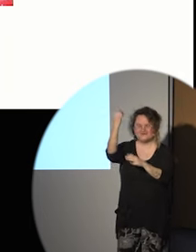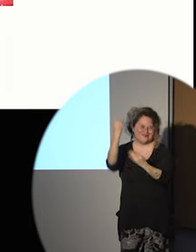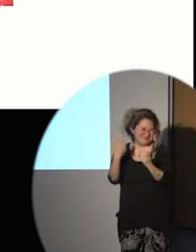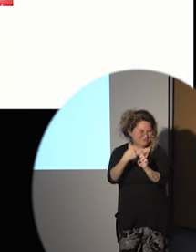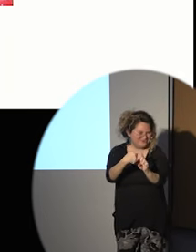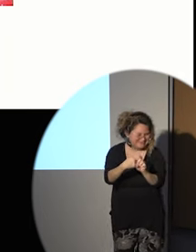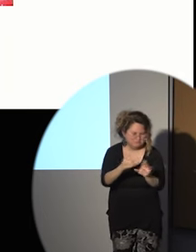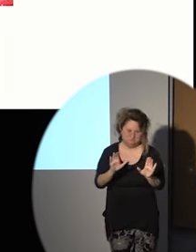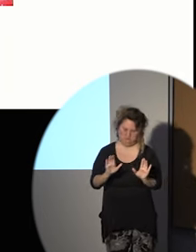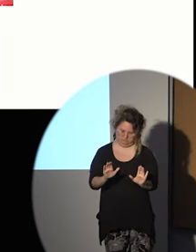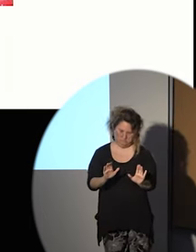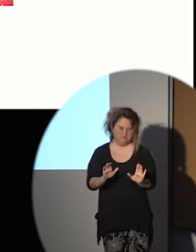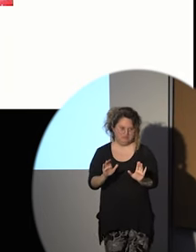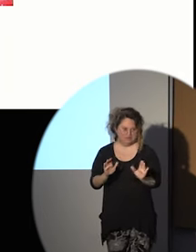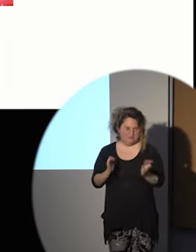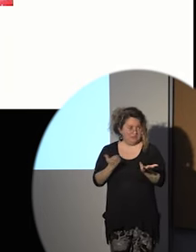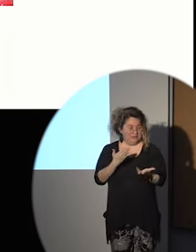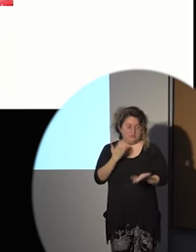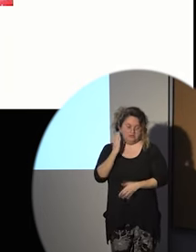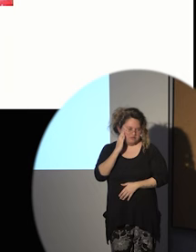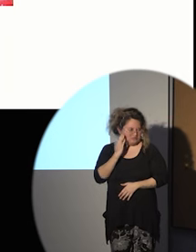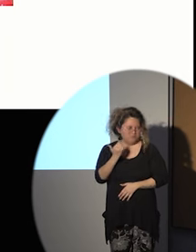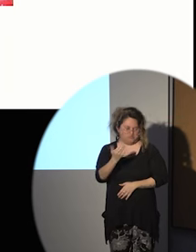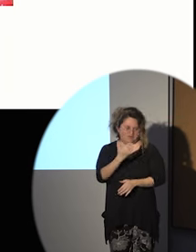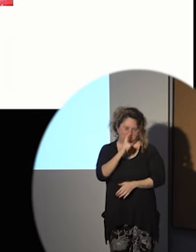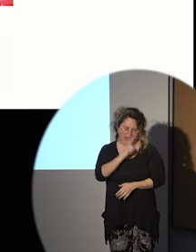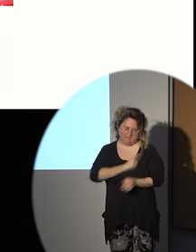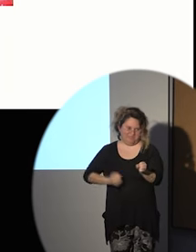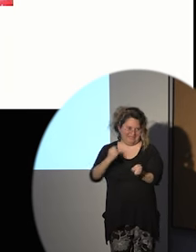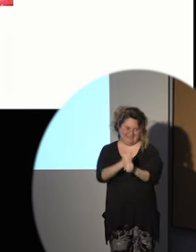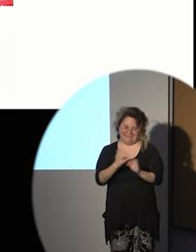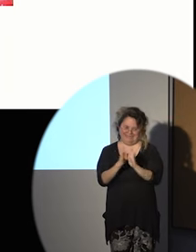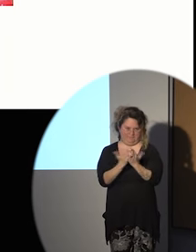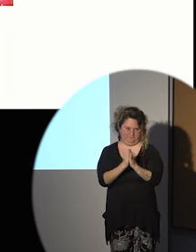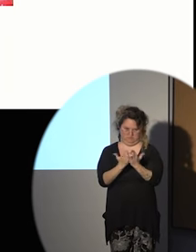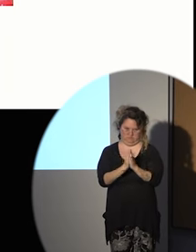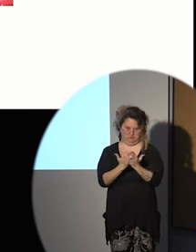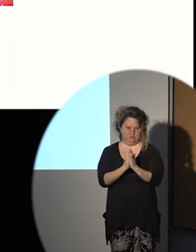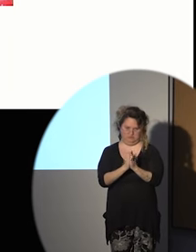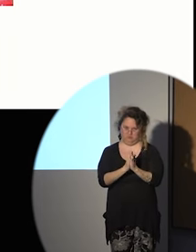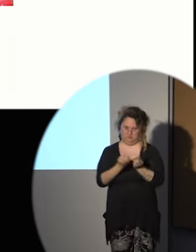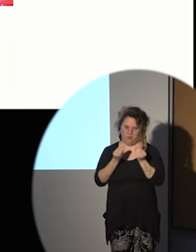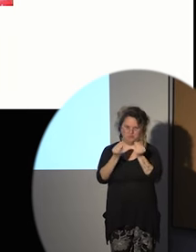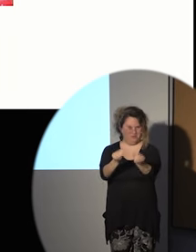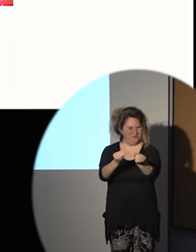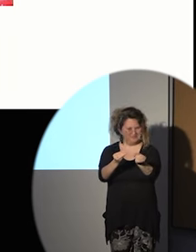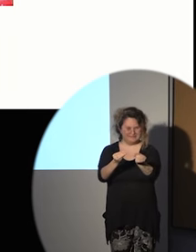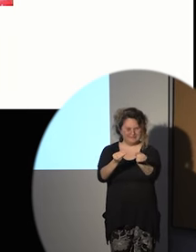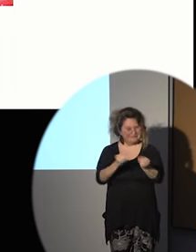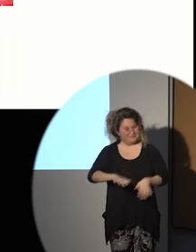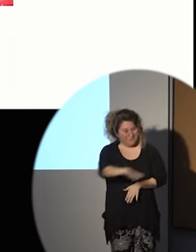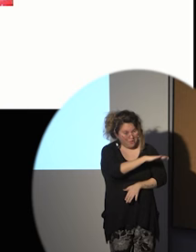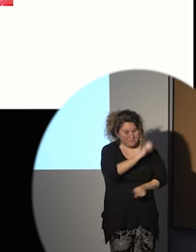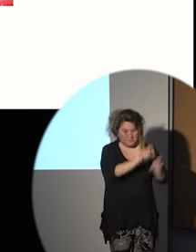des autres raisons pour laquelle j'avais écrit ce livre. C'est un peu pour que vous ayez une vision de ce que les chercheurs savent, s'interrogent